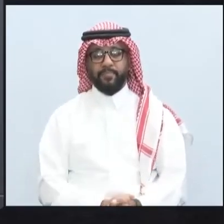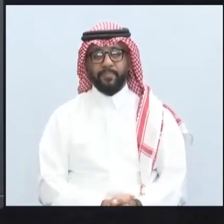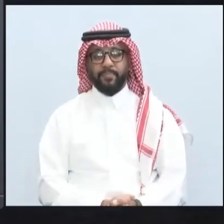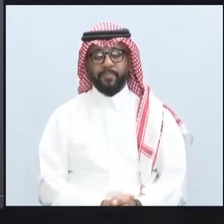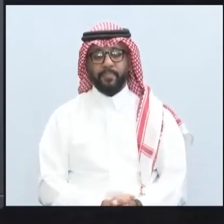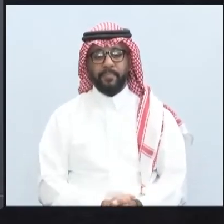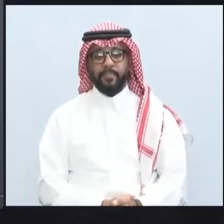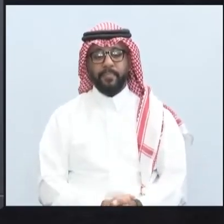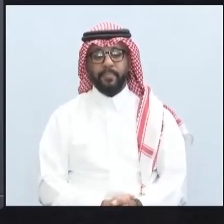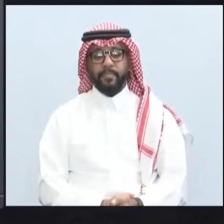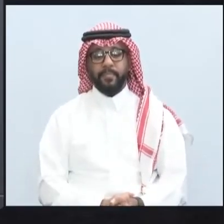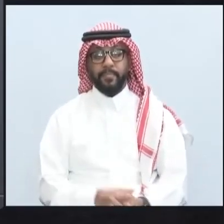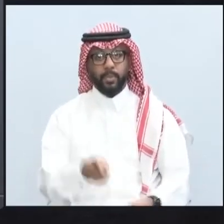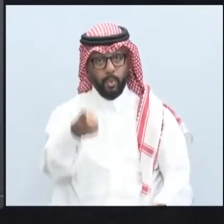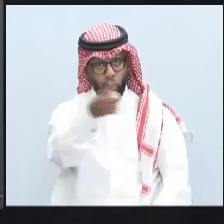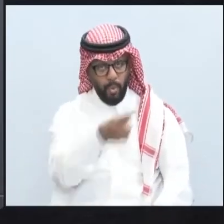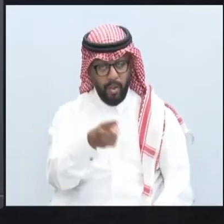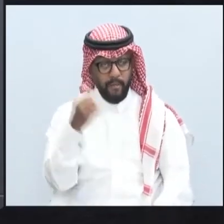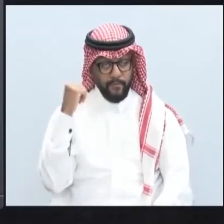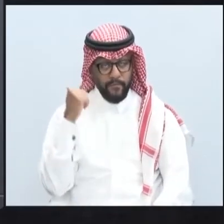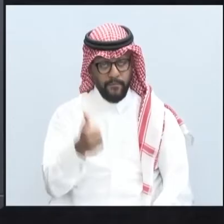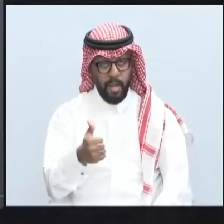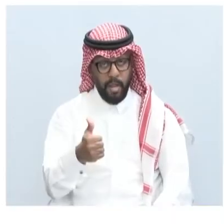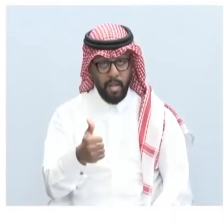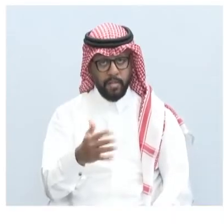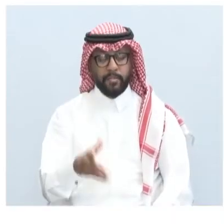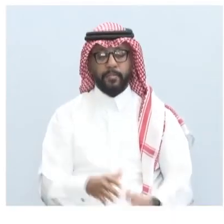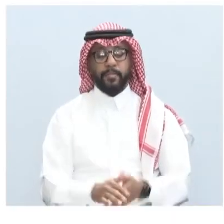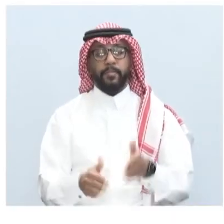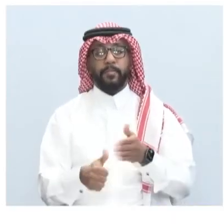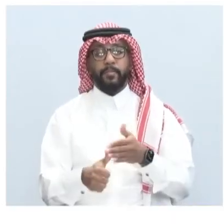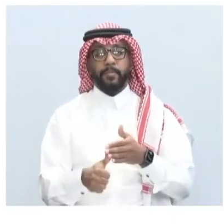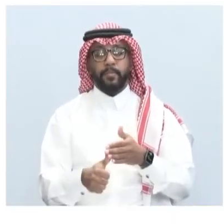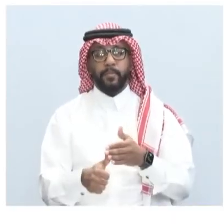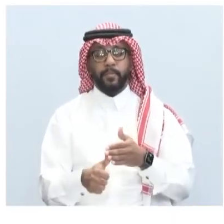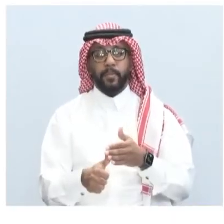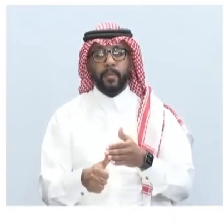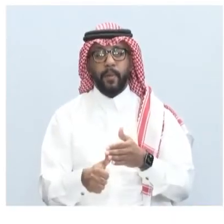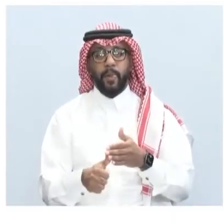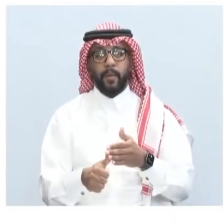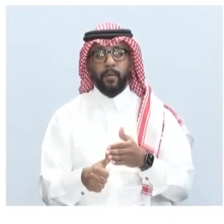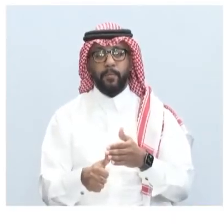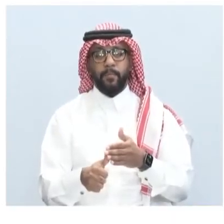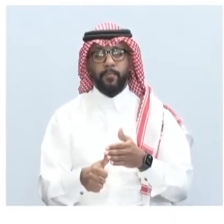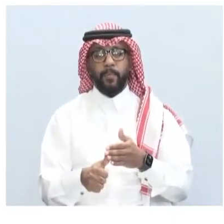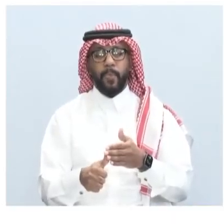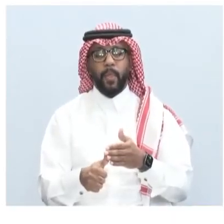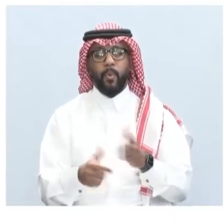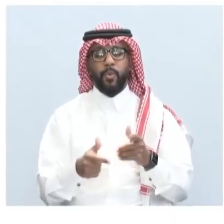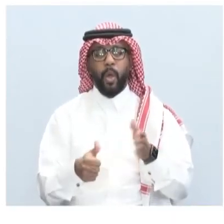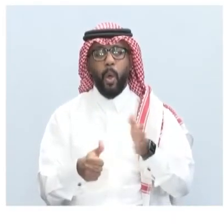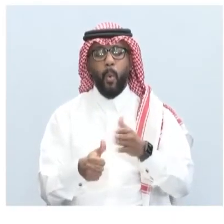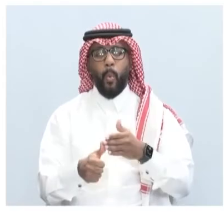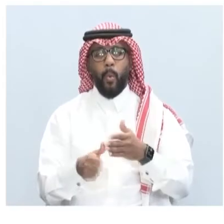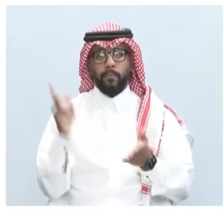فاذا بارك الله فيكم يا ابنائي اول شرط من شروط المسح على الخف